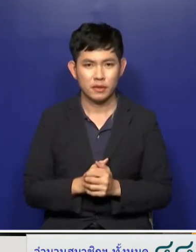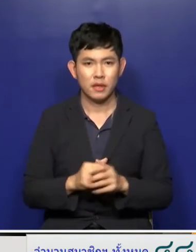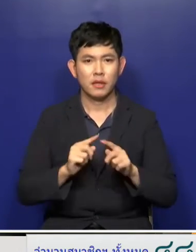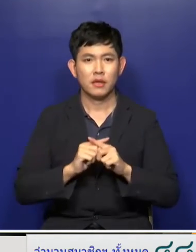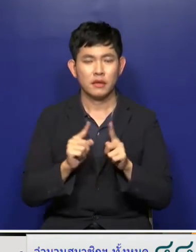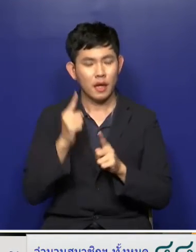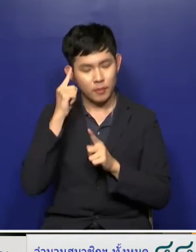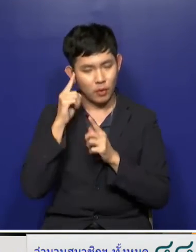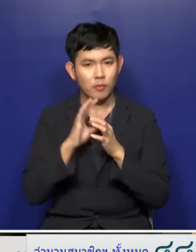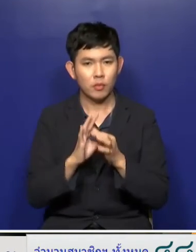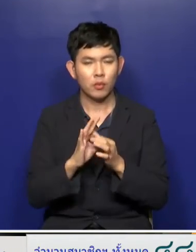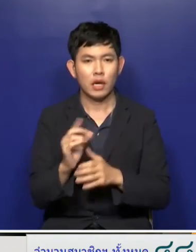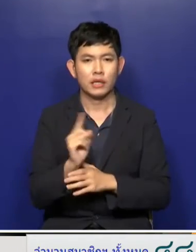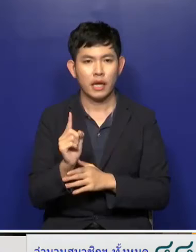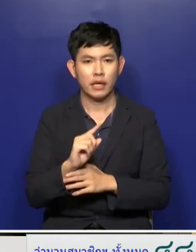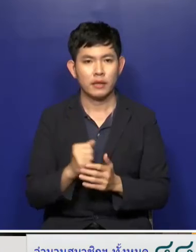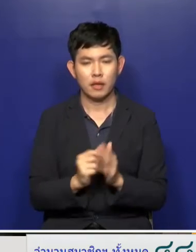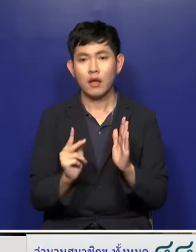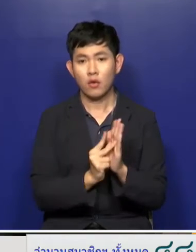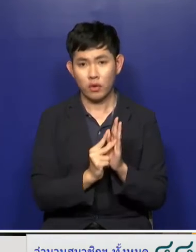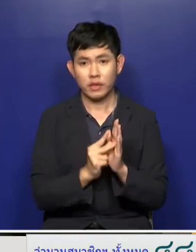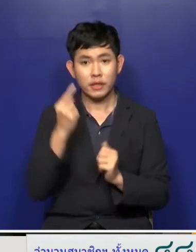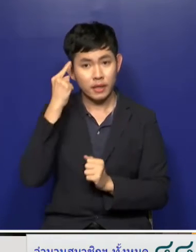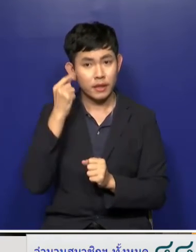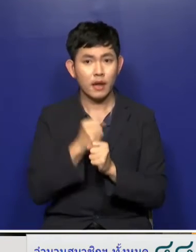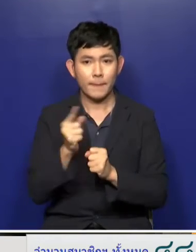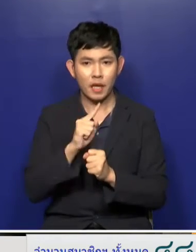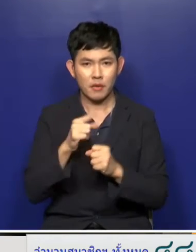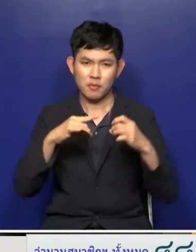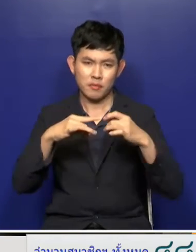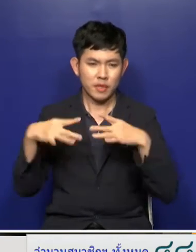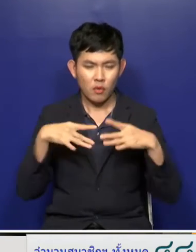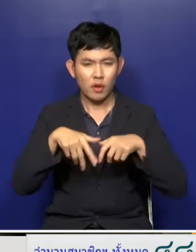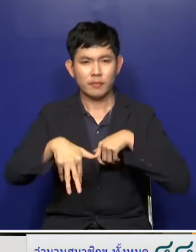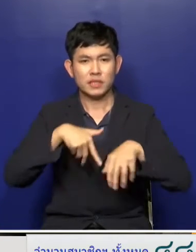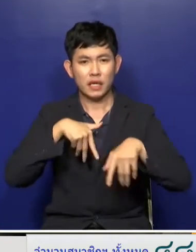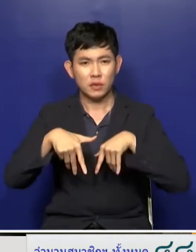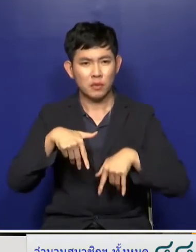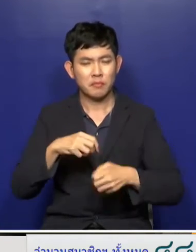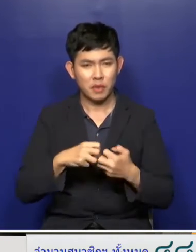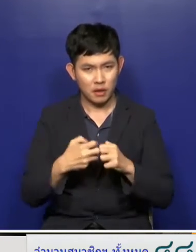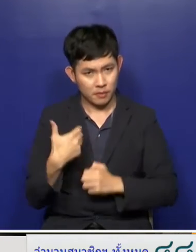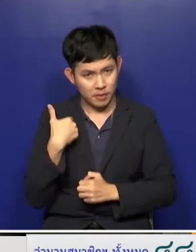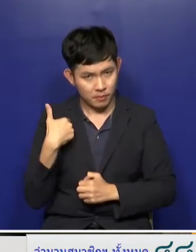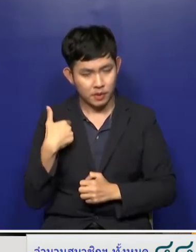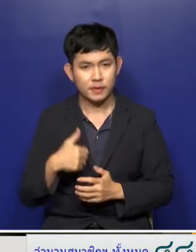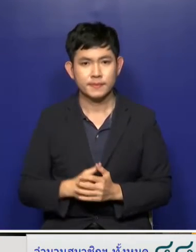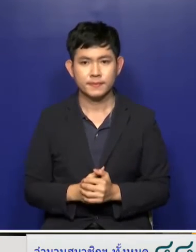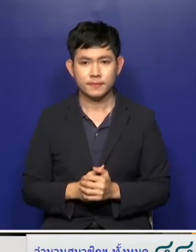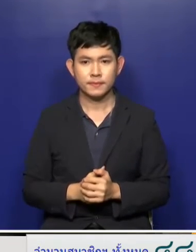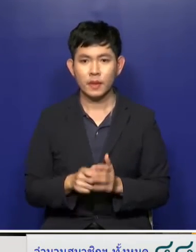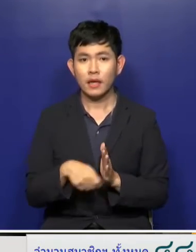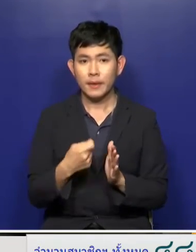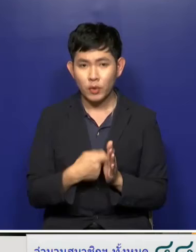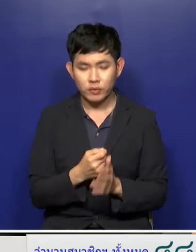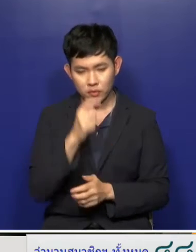ามเป็นห่วงมากกับมาตรการณนี้วาจะมีคามขัดแย้งกัประชาชนมากขึ้น มากขึ้น เพระวาไม่ม